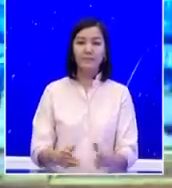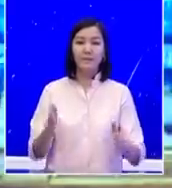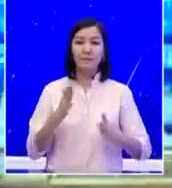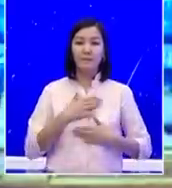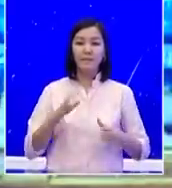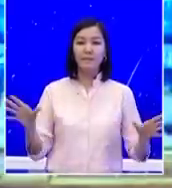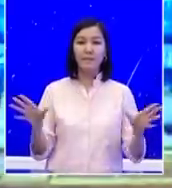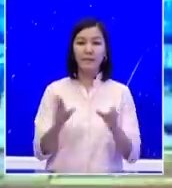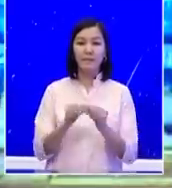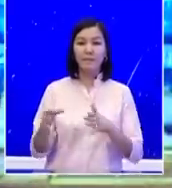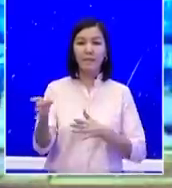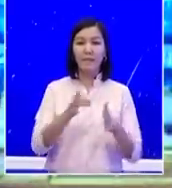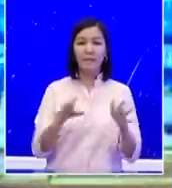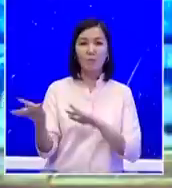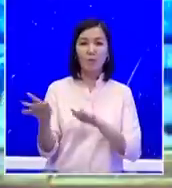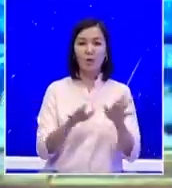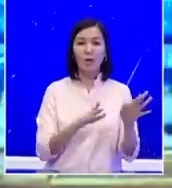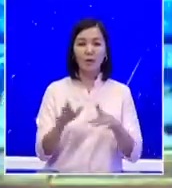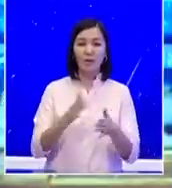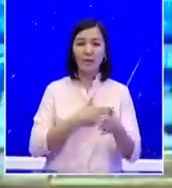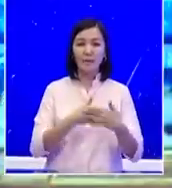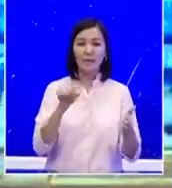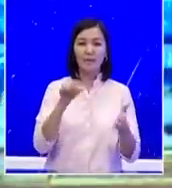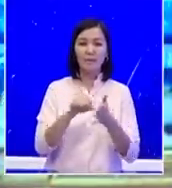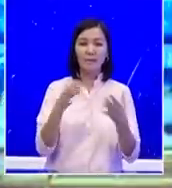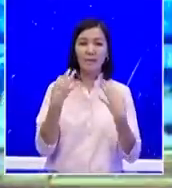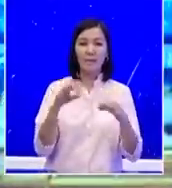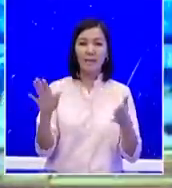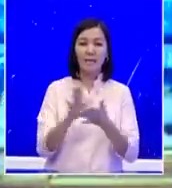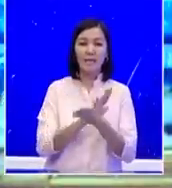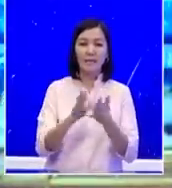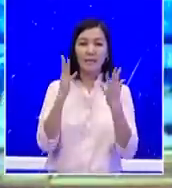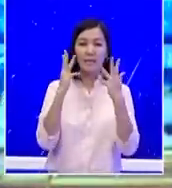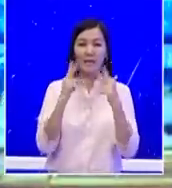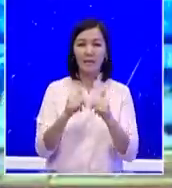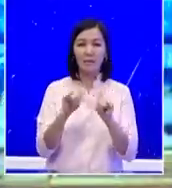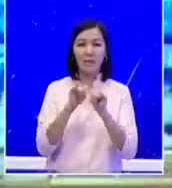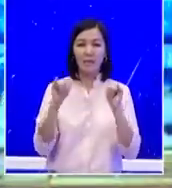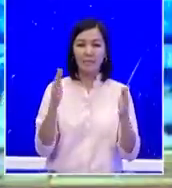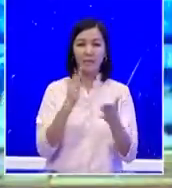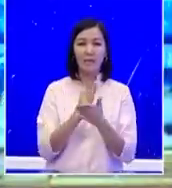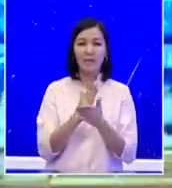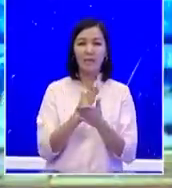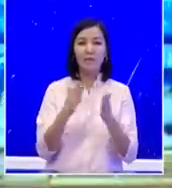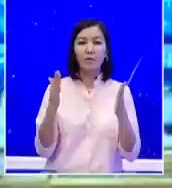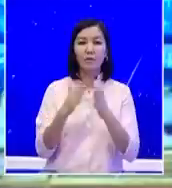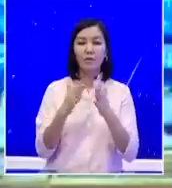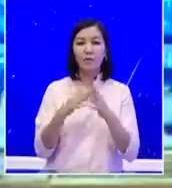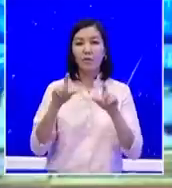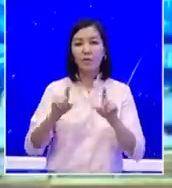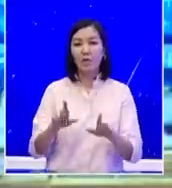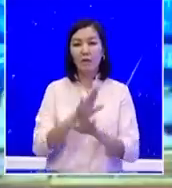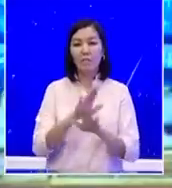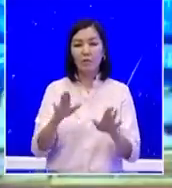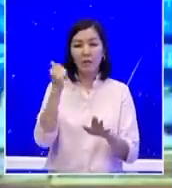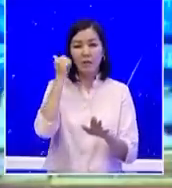Біз біргеміз. Республикалық акцияға үн қосып жатқан жетісулық еріктілер саны күн сайын артып келеді. Олар үйден шыға алмай